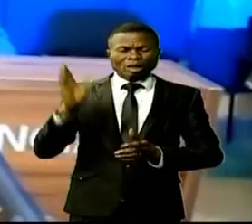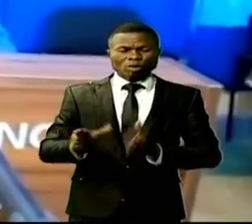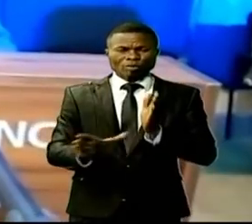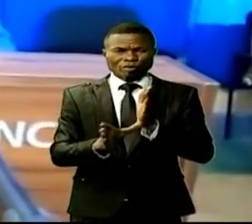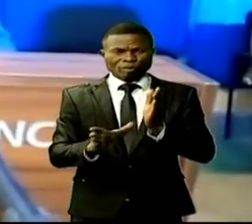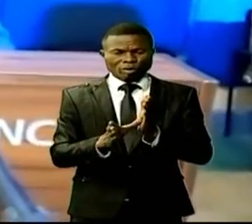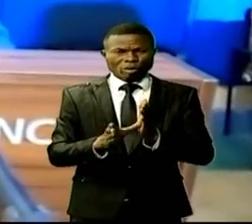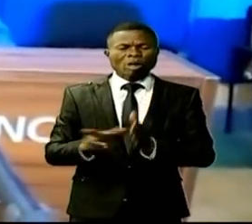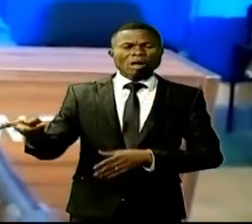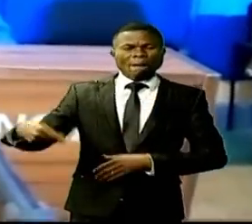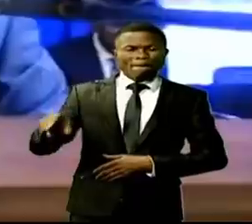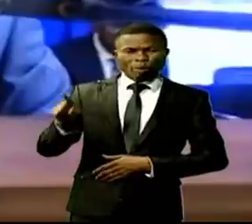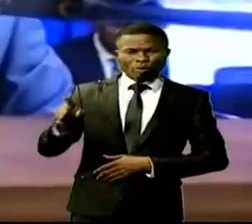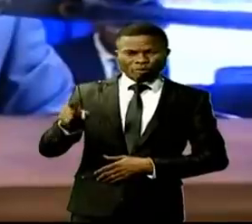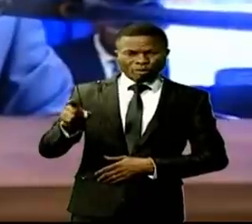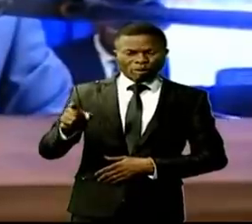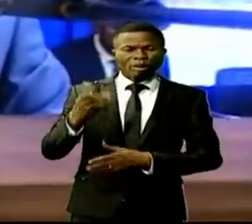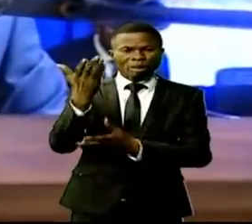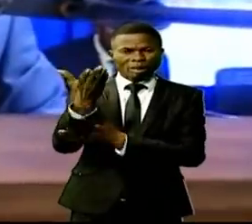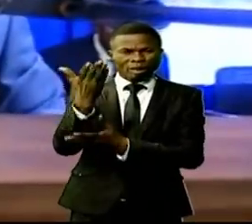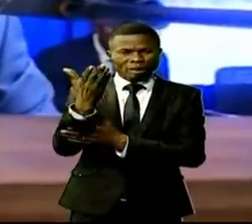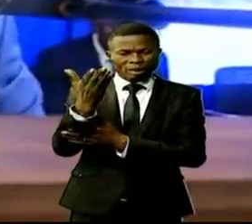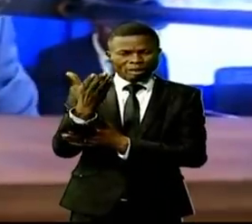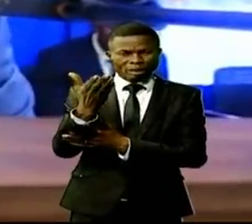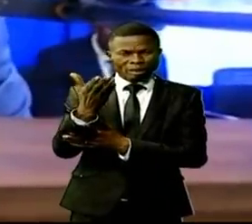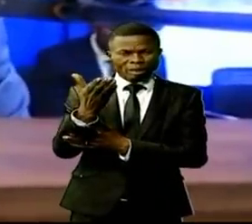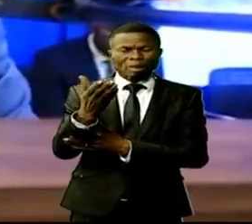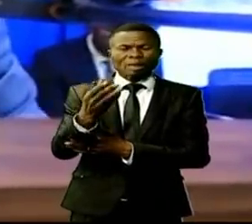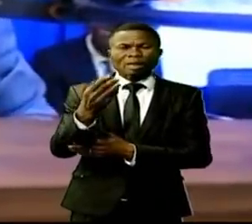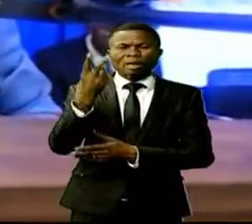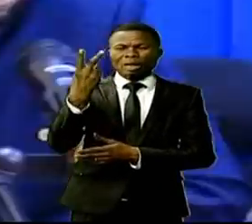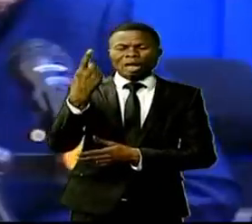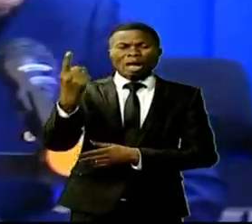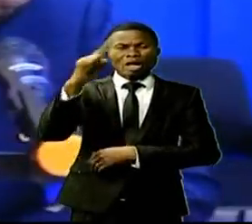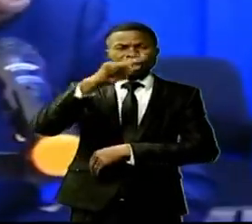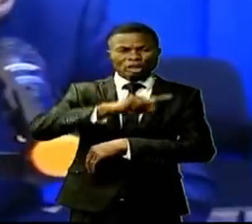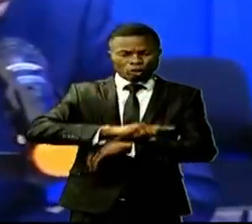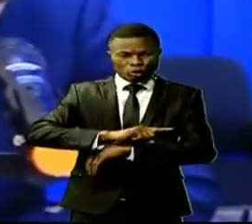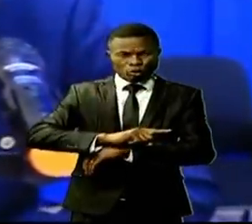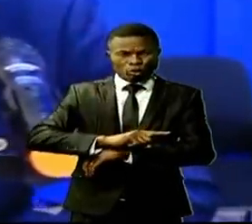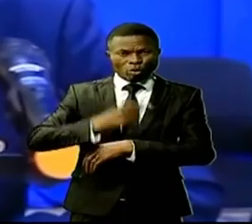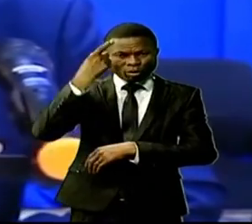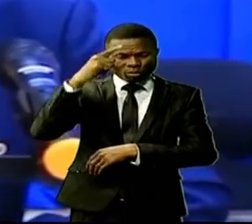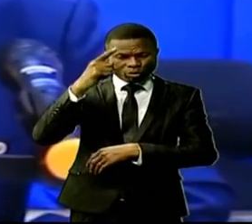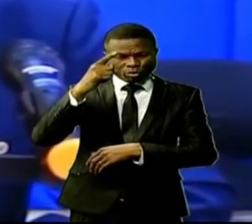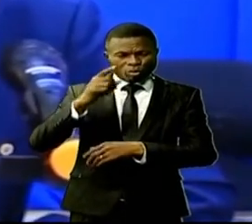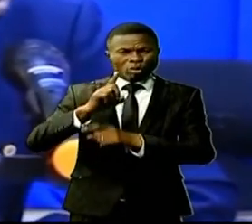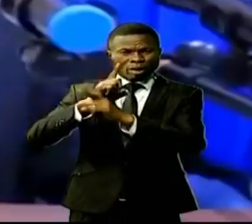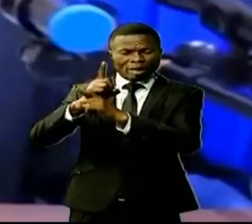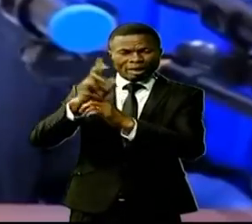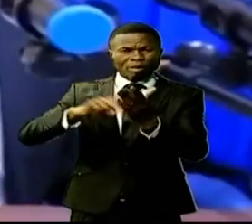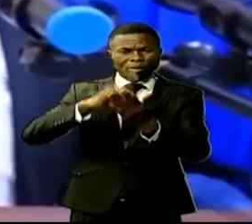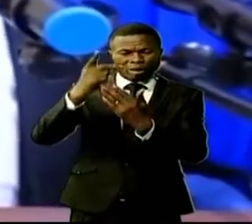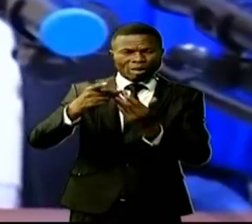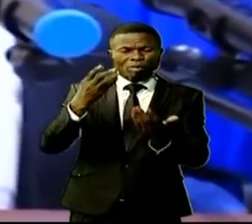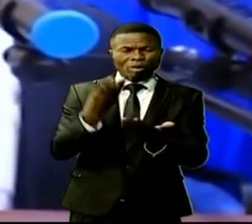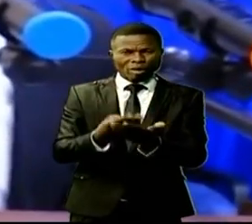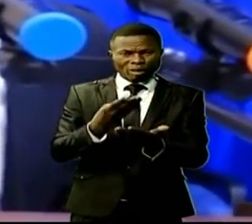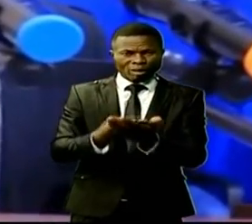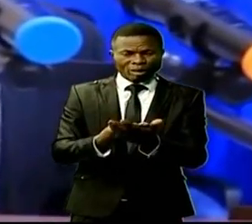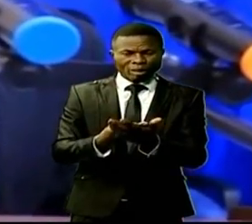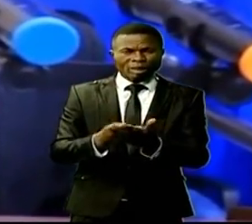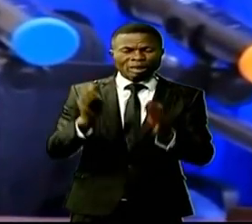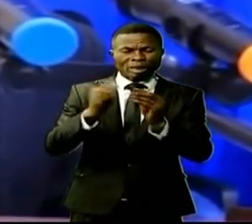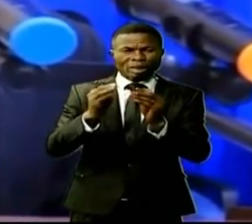de cette entité ait demandé un succès de 24 heures à la représentation provinciale lors de la défense du dit projet d'édit budgétaire à la plénière